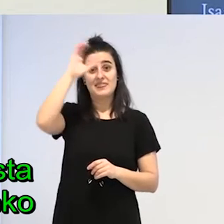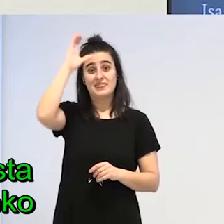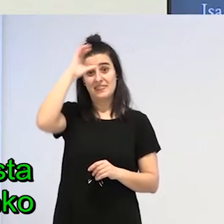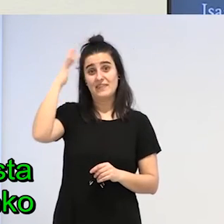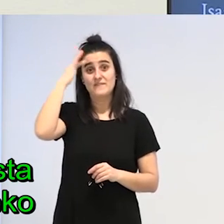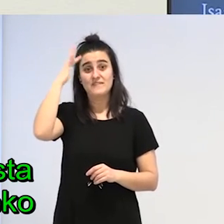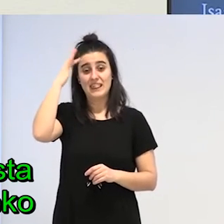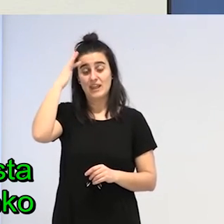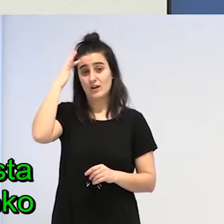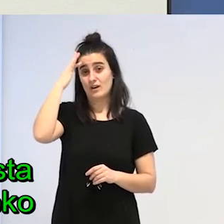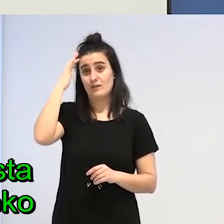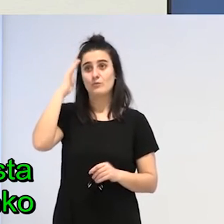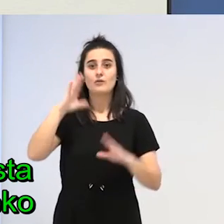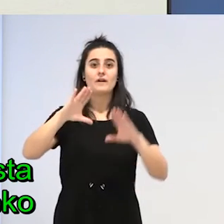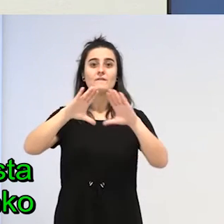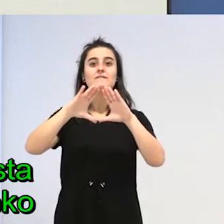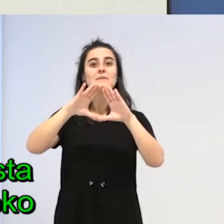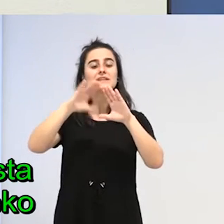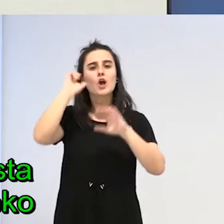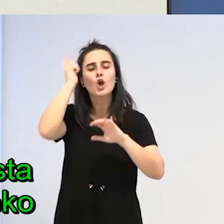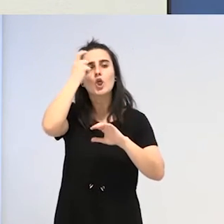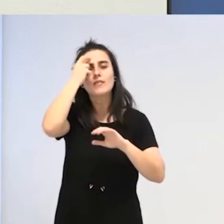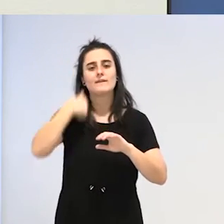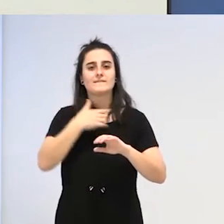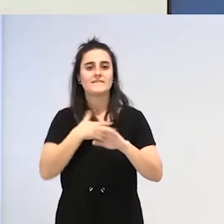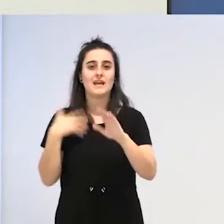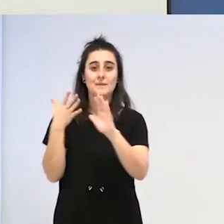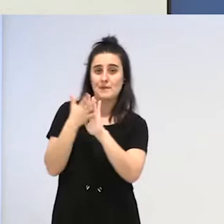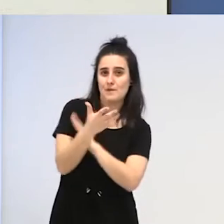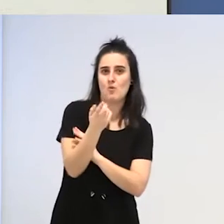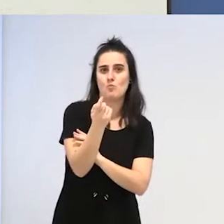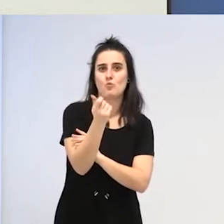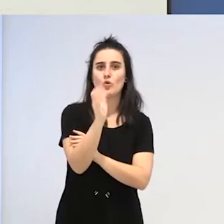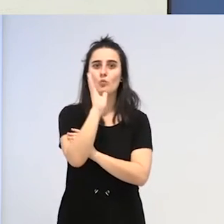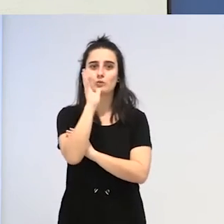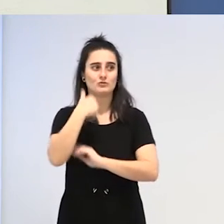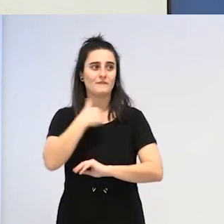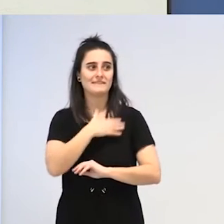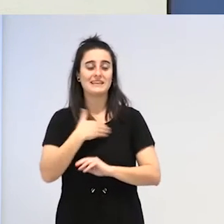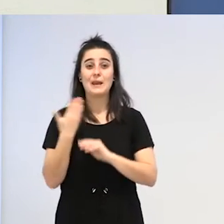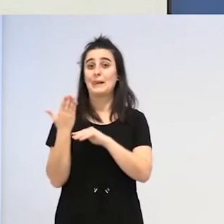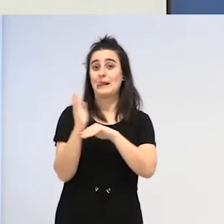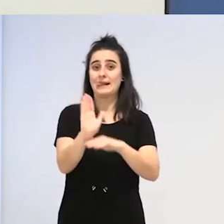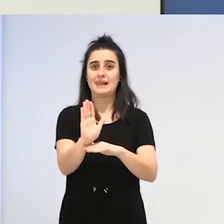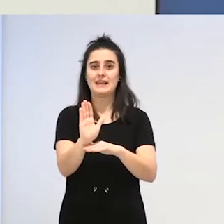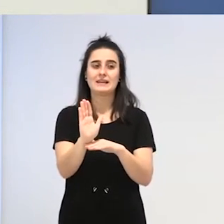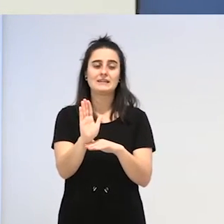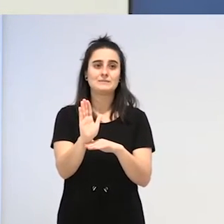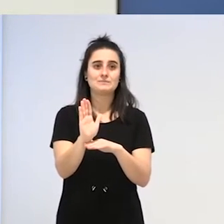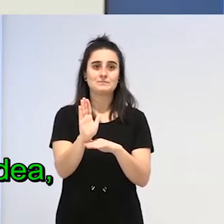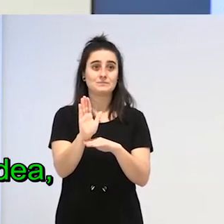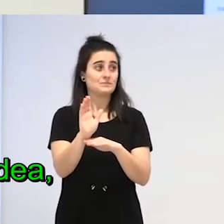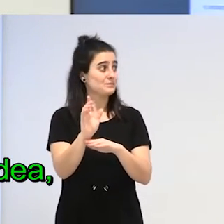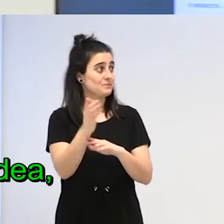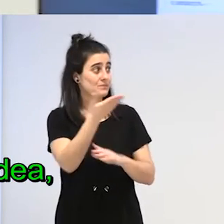feminista kontzeptua apur bat esplikatzeko, bai, erakutsi nahi nuela bueno, grafika